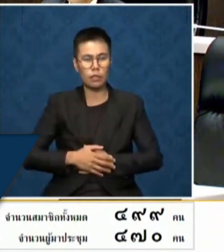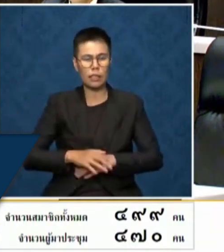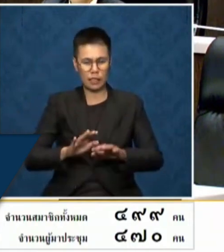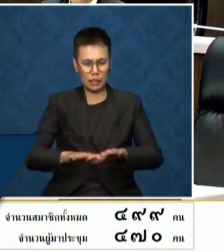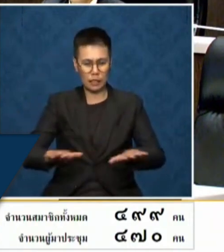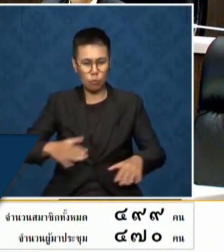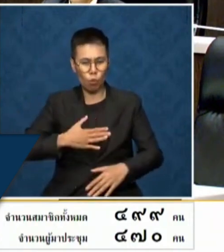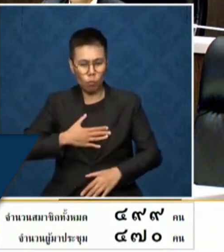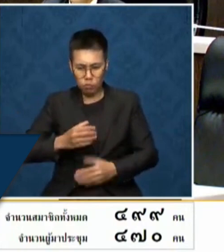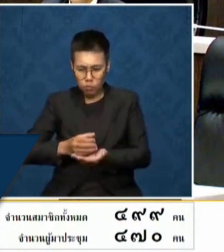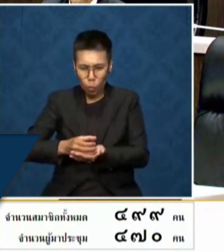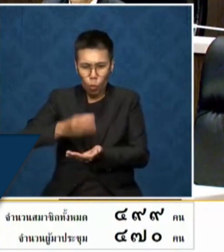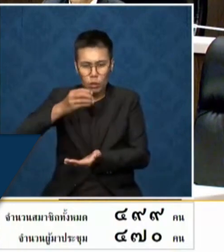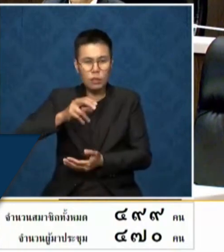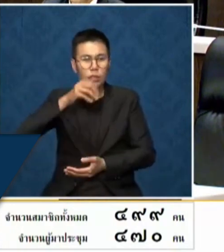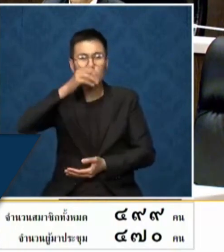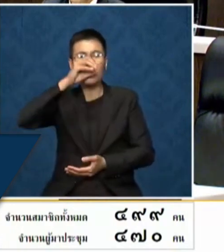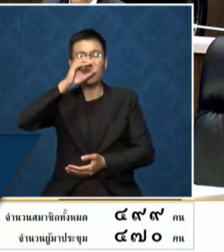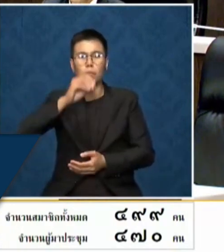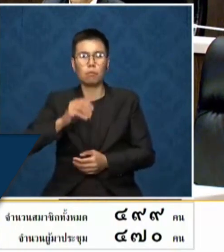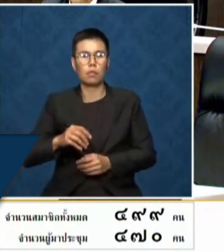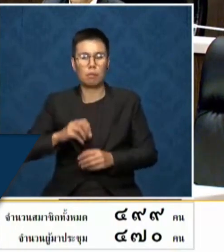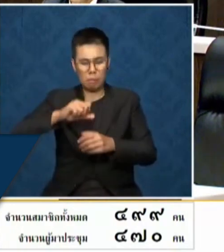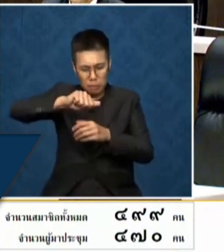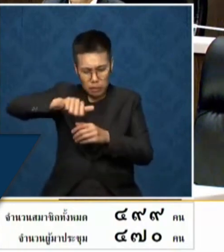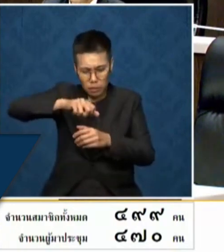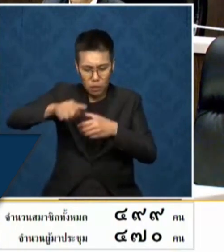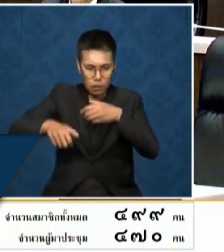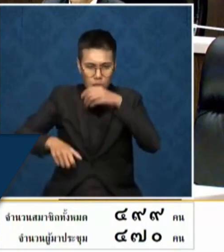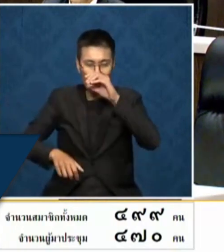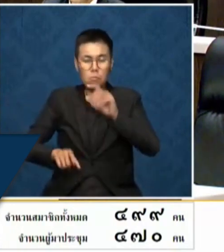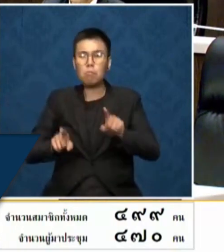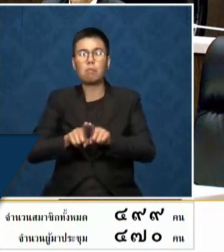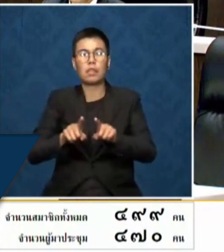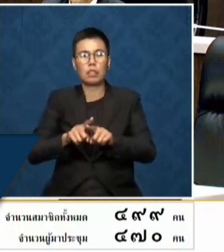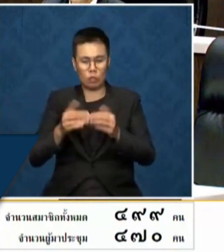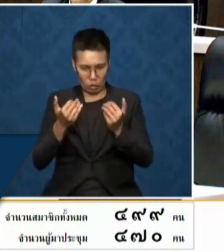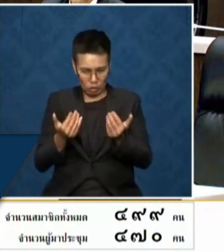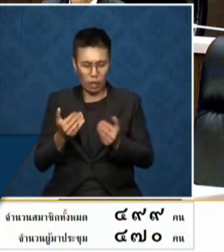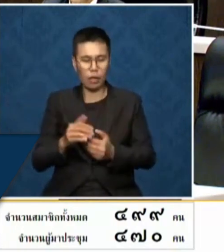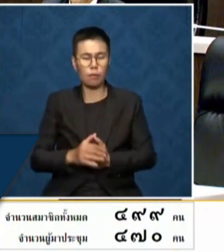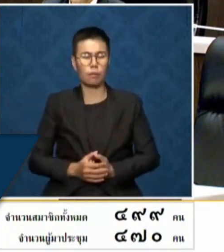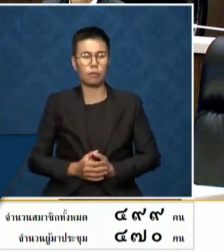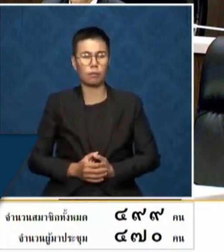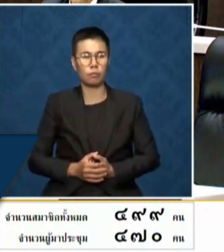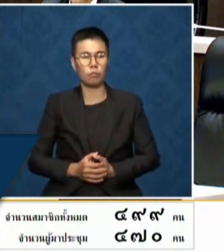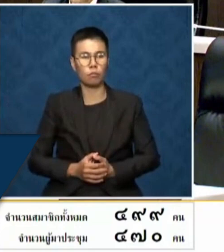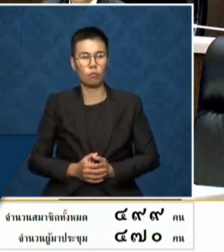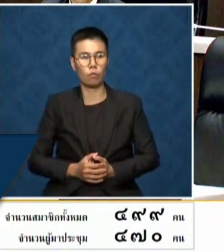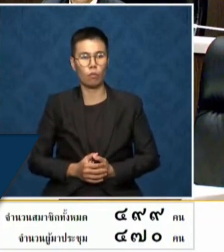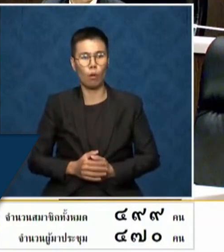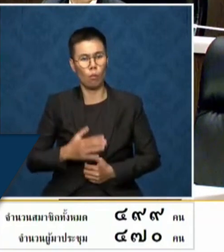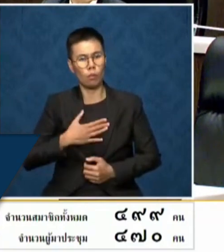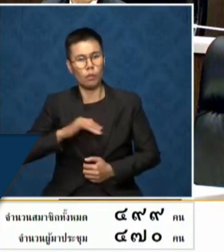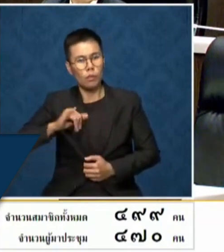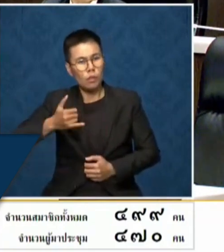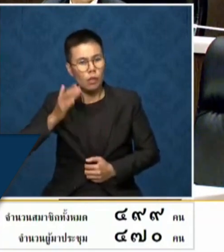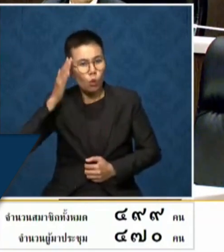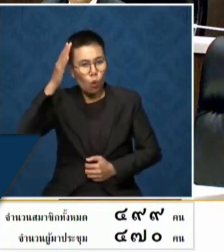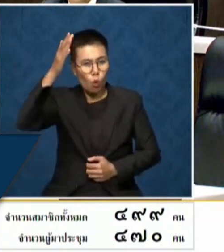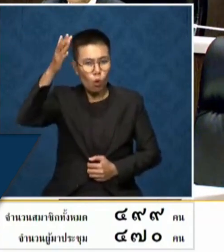ขวดโตมาทุกคนต้องกินน้ำขวดแม้ในสภาของเรานี่เองแล้วผมก็ไม่แน่ใจครับว่าในอนาคตอัน